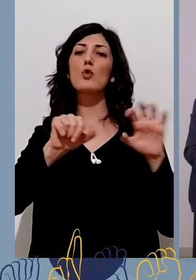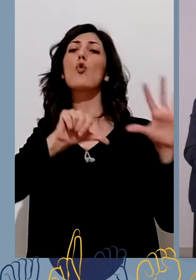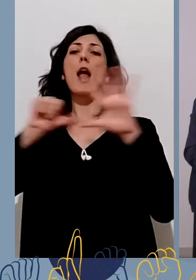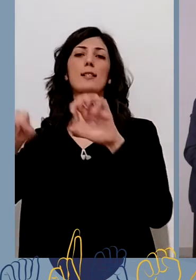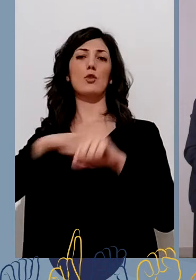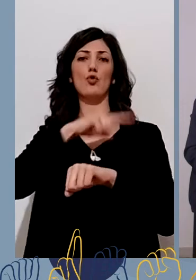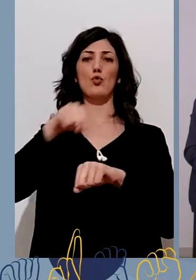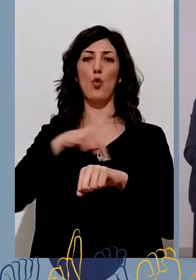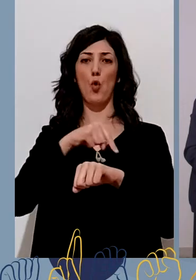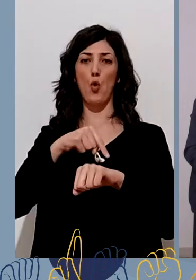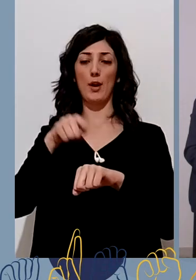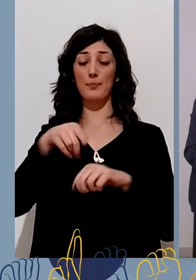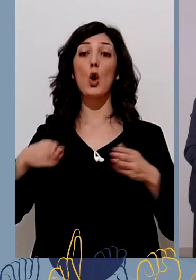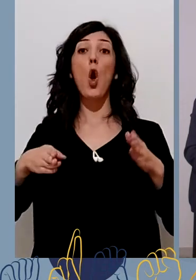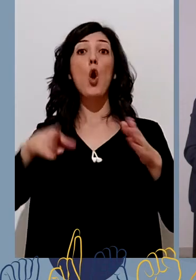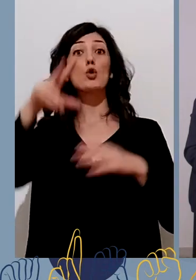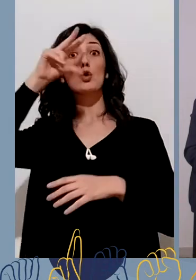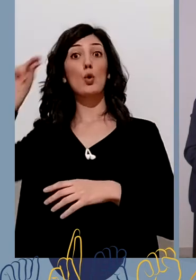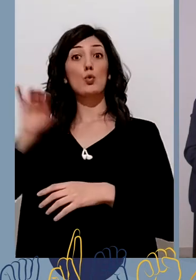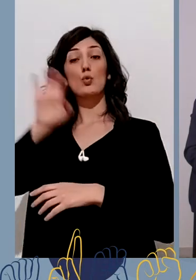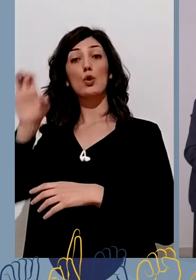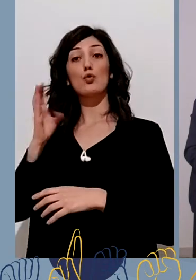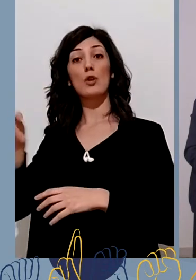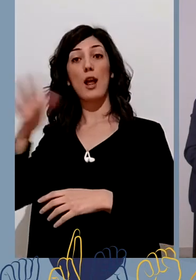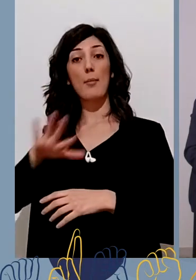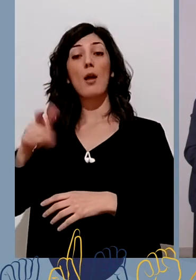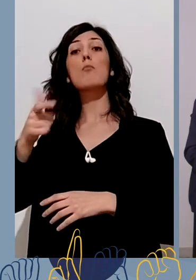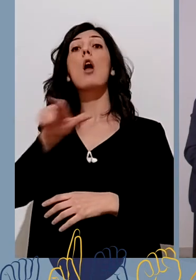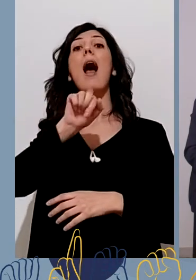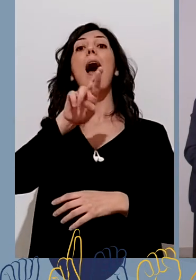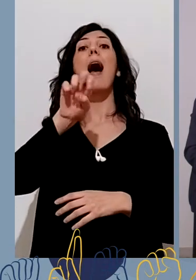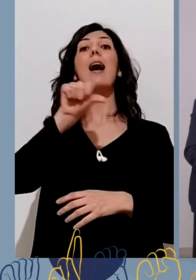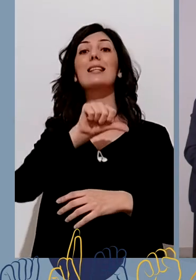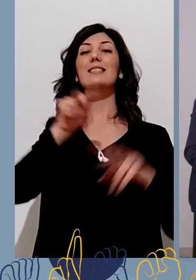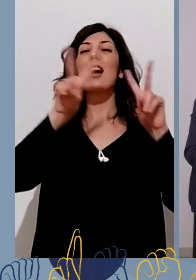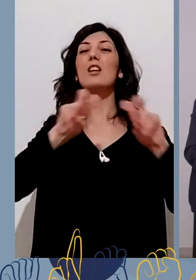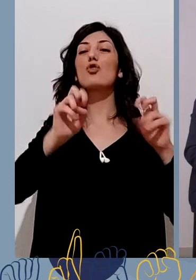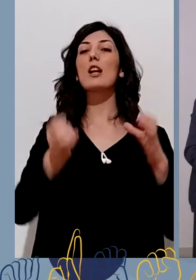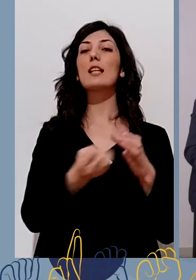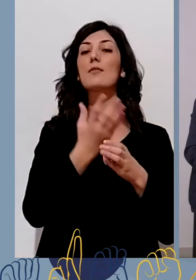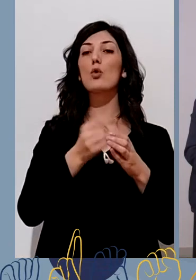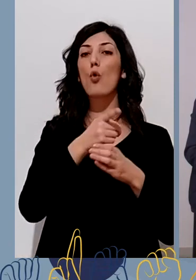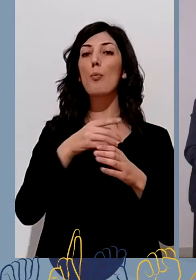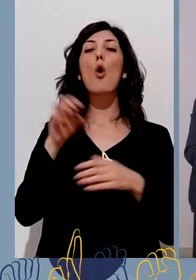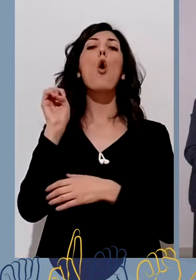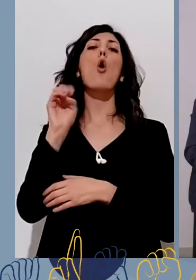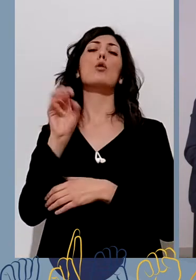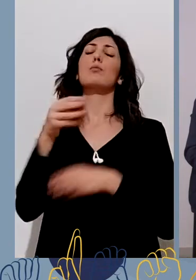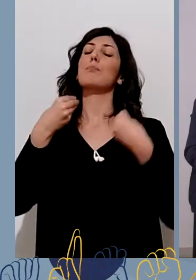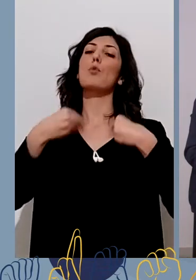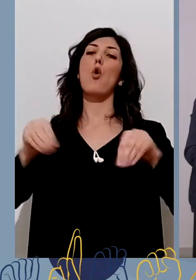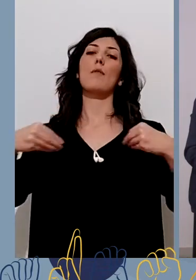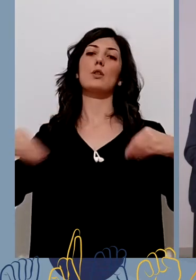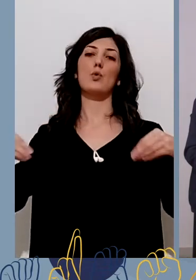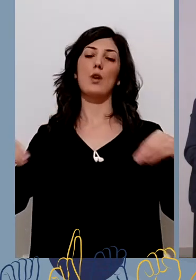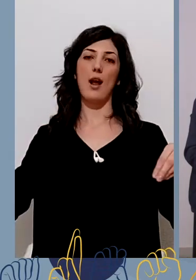Regione Campania, perché ricordiamo che Ares, Associazione di Ricerca e Sviluppo, è un corso di formazione professionale con i